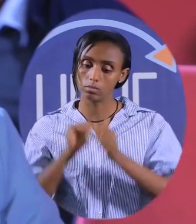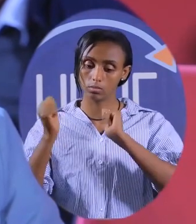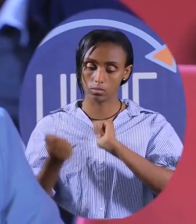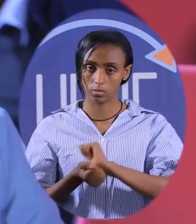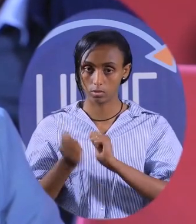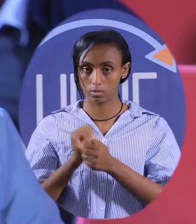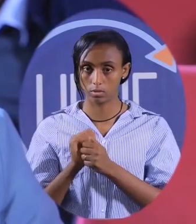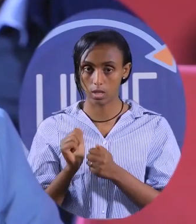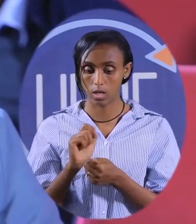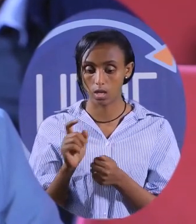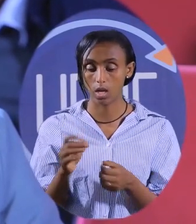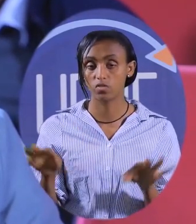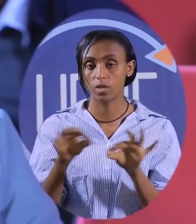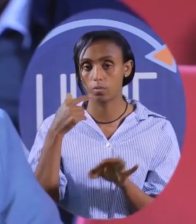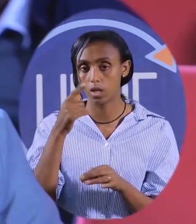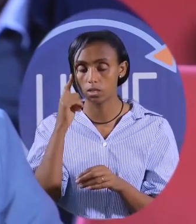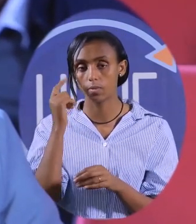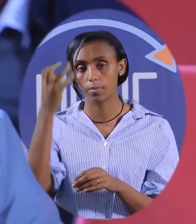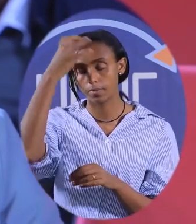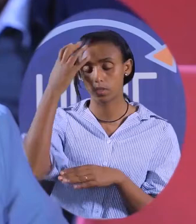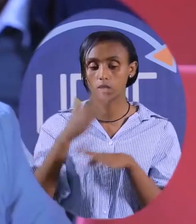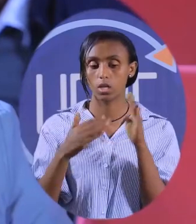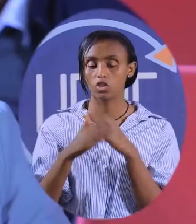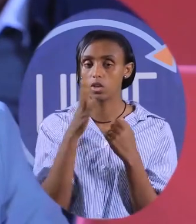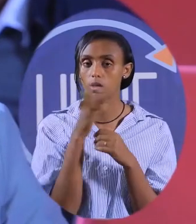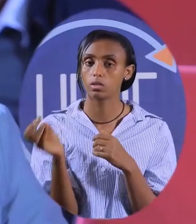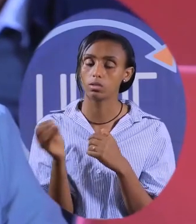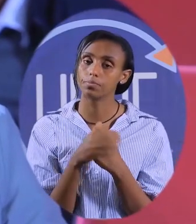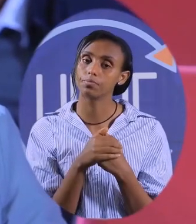ሬጉሌሽን ያስፈልጋል ብያስባለሁኝ በመንግስት ደረጃ። እና